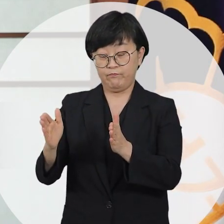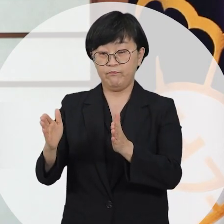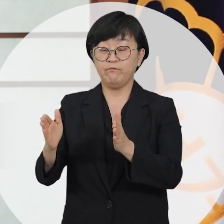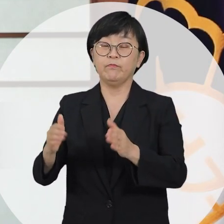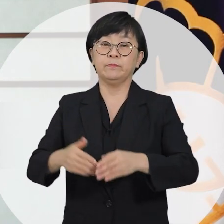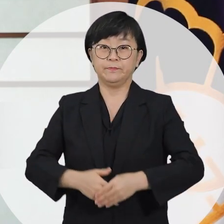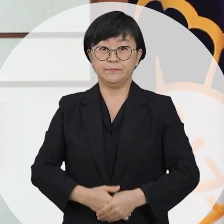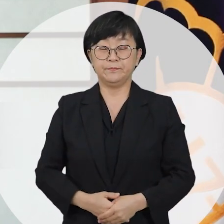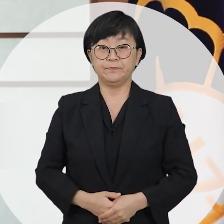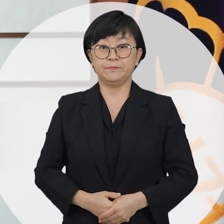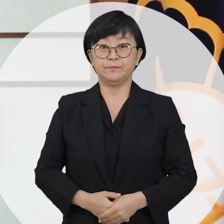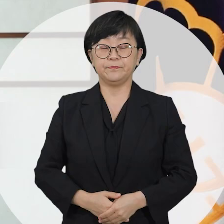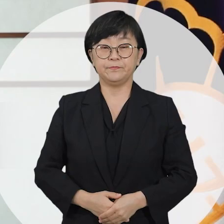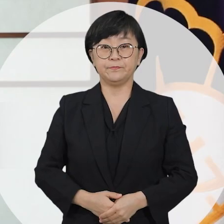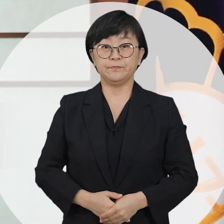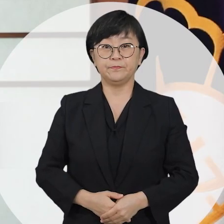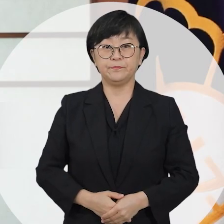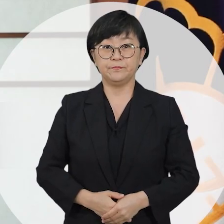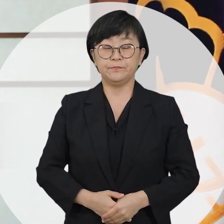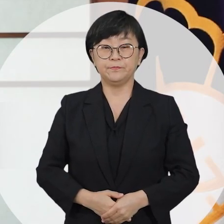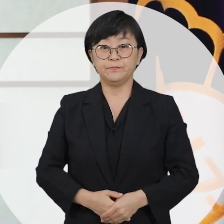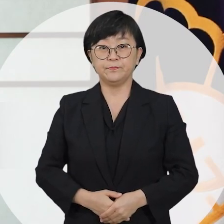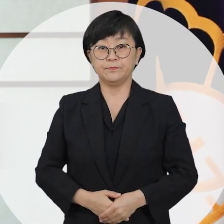빈틈없이 대비하겠습니다.